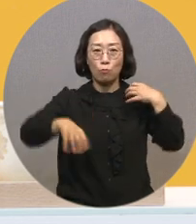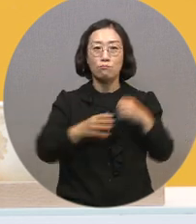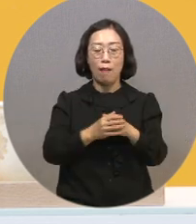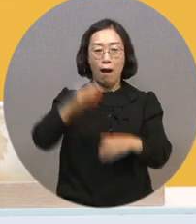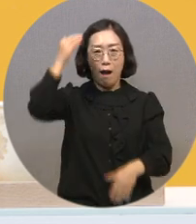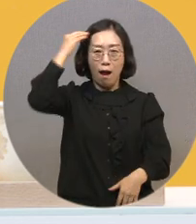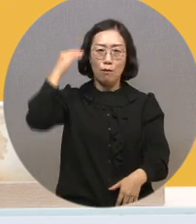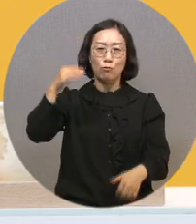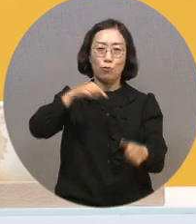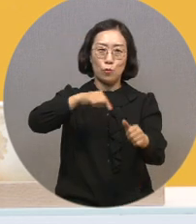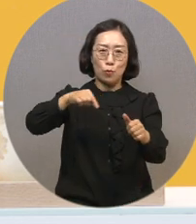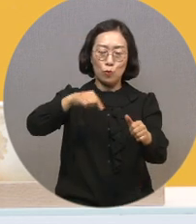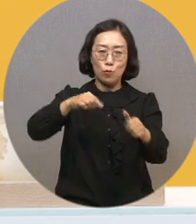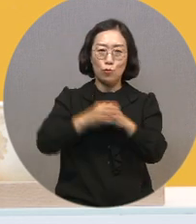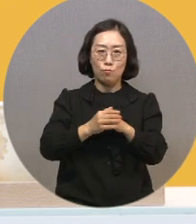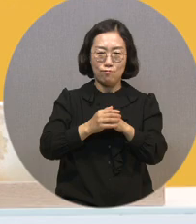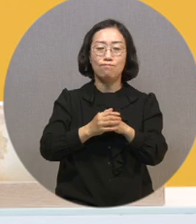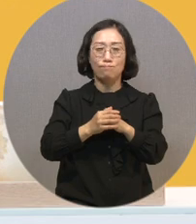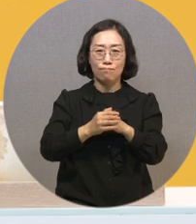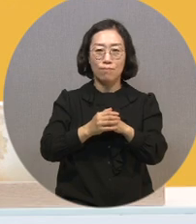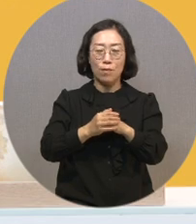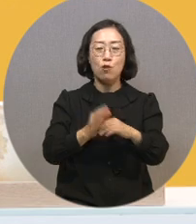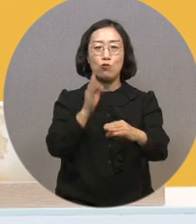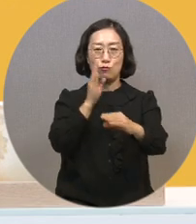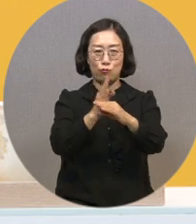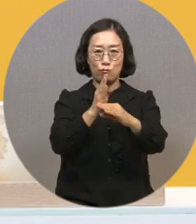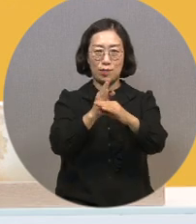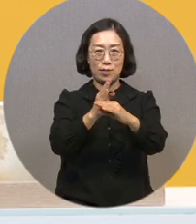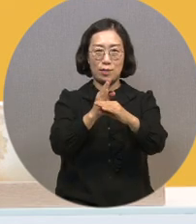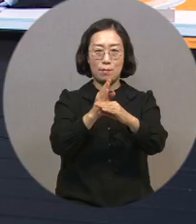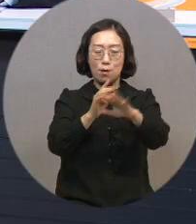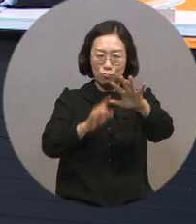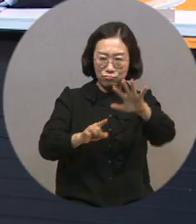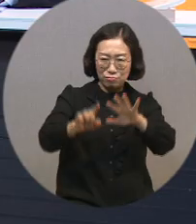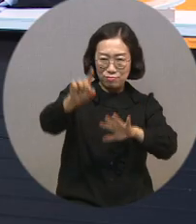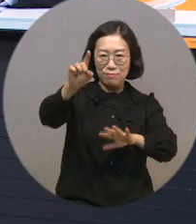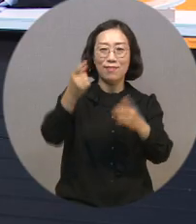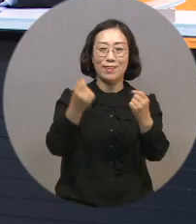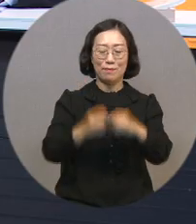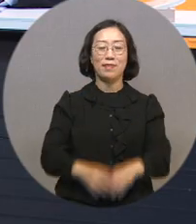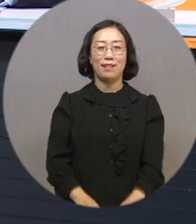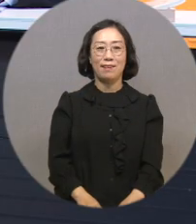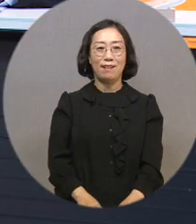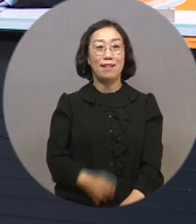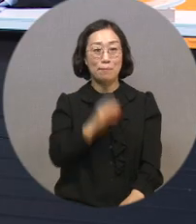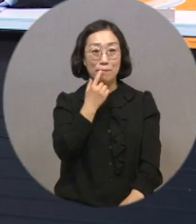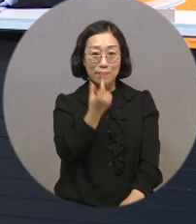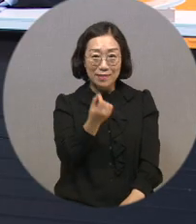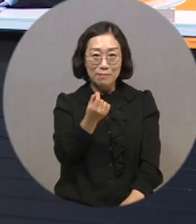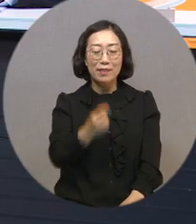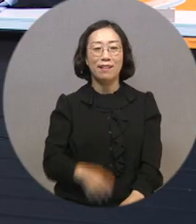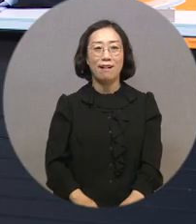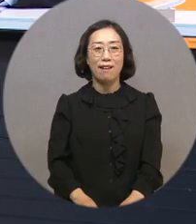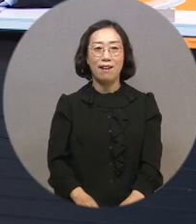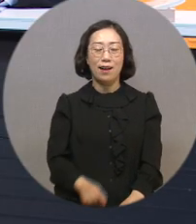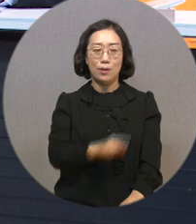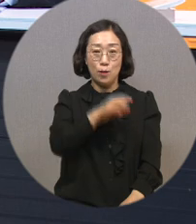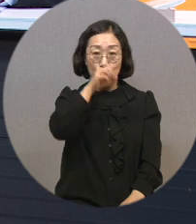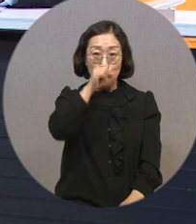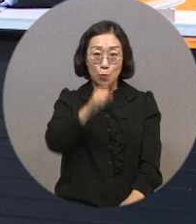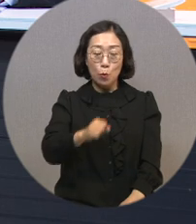교육을 품고 대한민국 교육의 중심에 우뚝 서 있다. 네. 이렇게 말씀드리고 싶습니다. 그러네요. 명실상부한 최고의